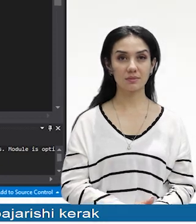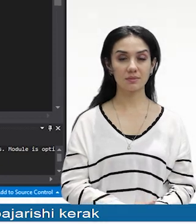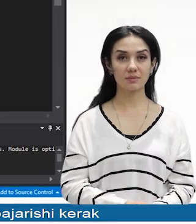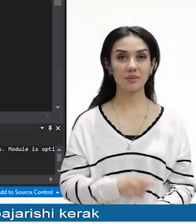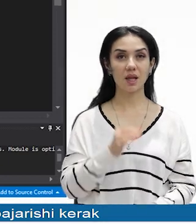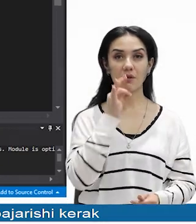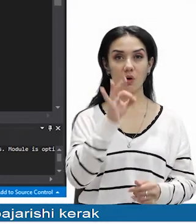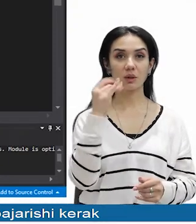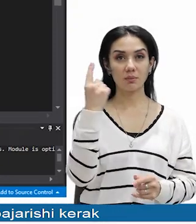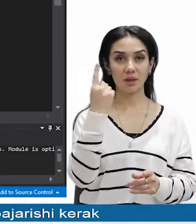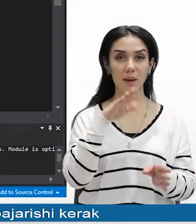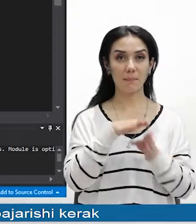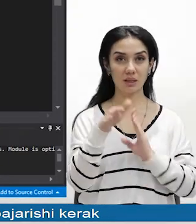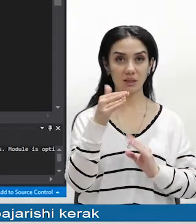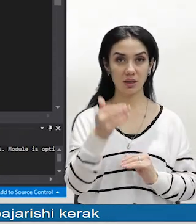Ifoda birini bajar.